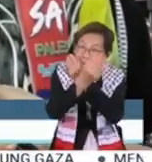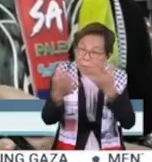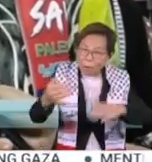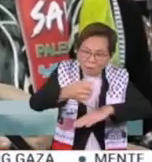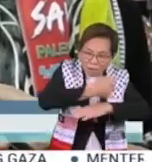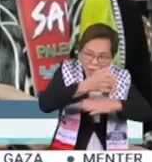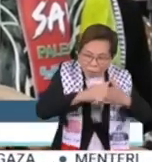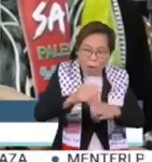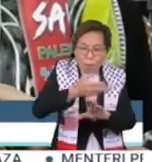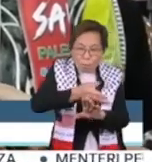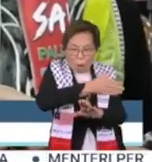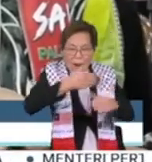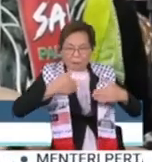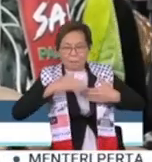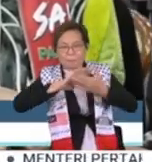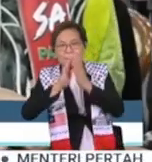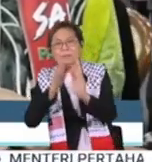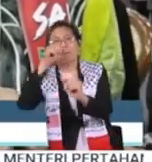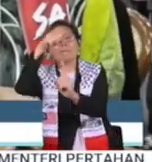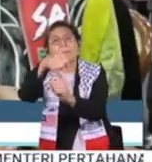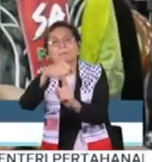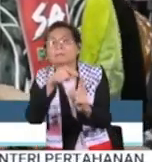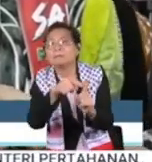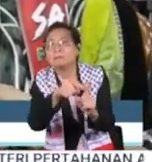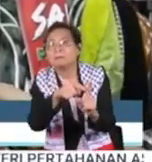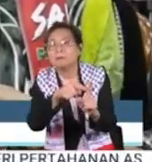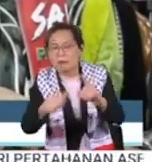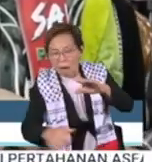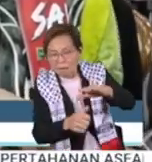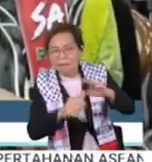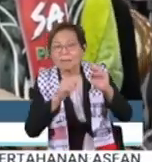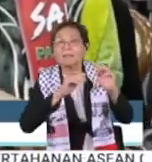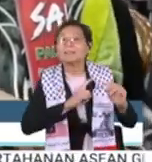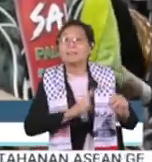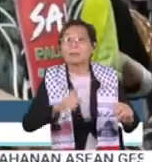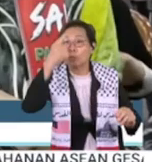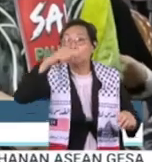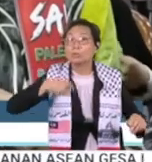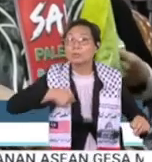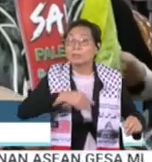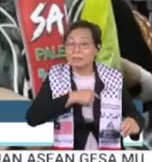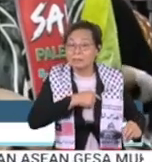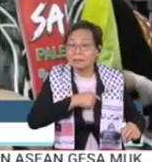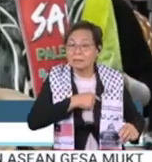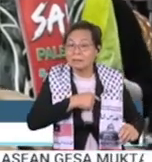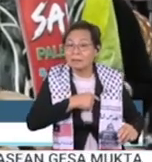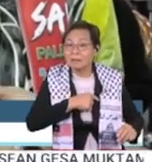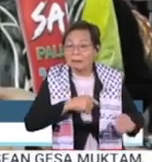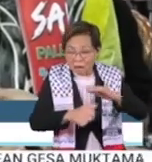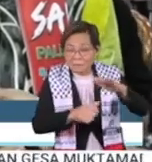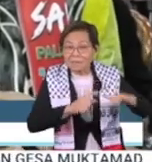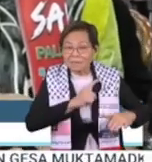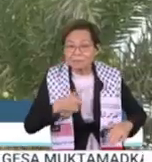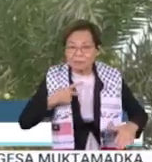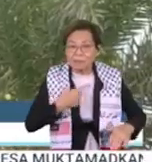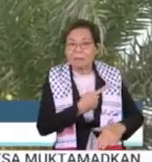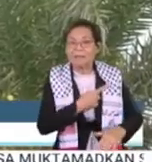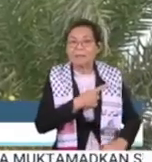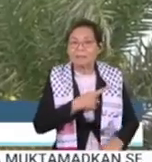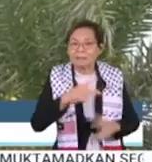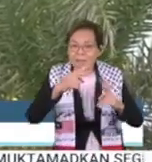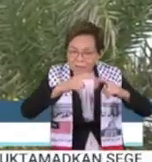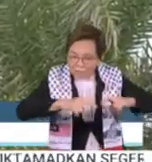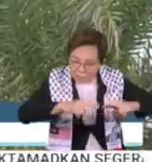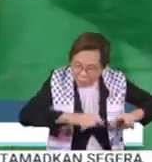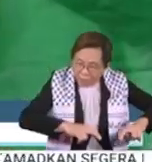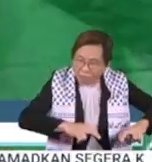panduan sebelum ada yang menjadi mangsa. Asas dalam Islam ialah untuk kita pastikan supaya kita ada tabayun, kita